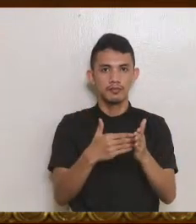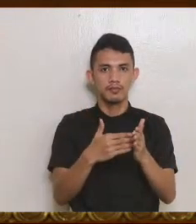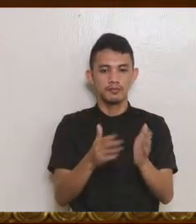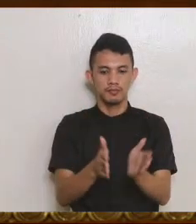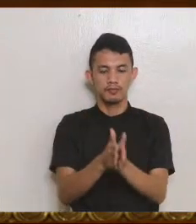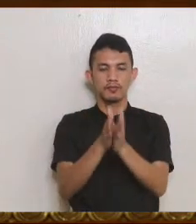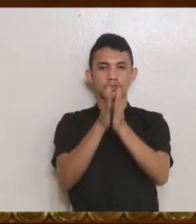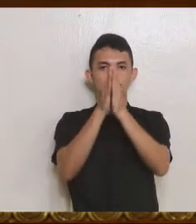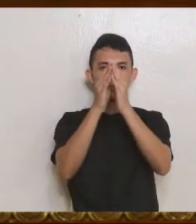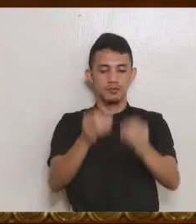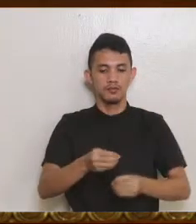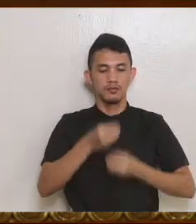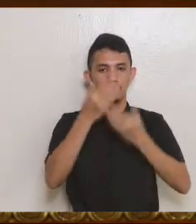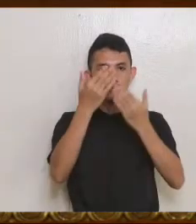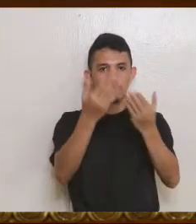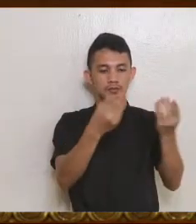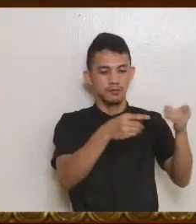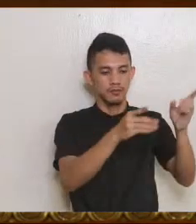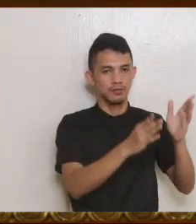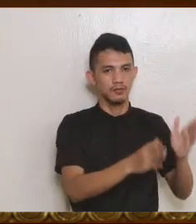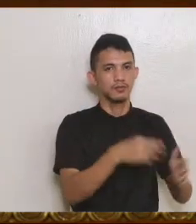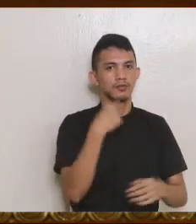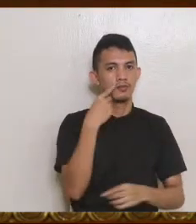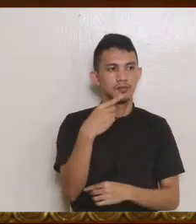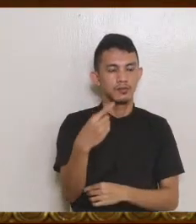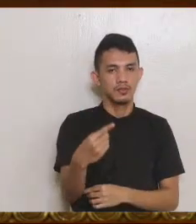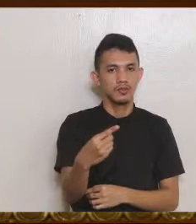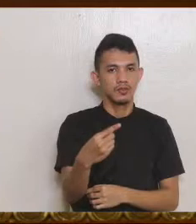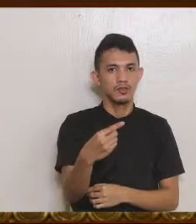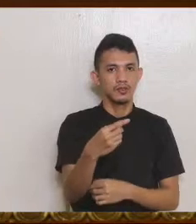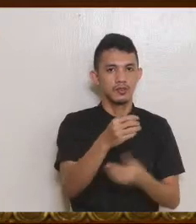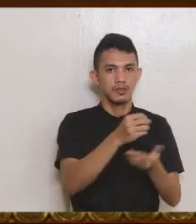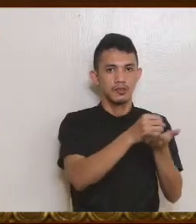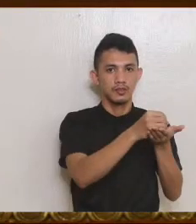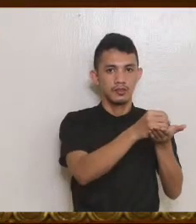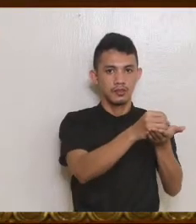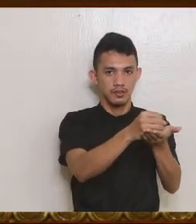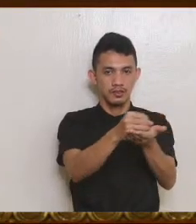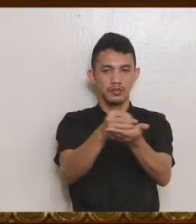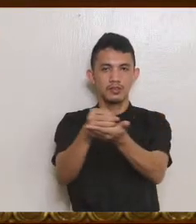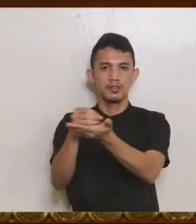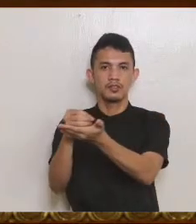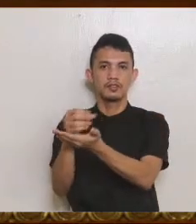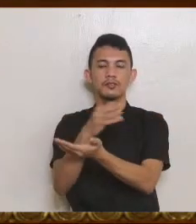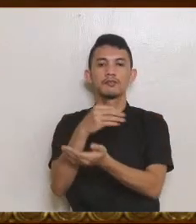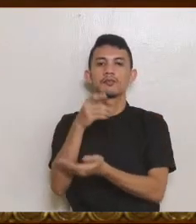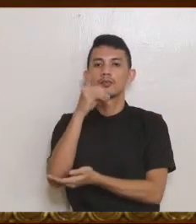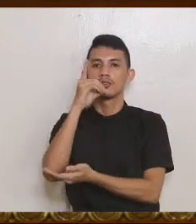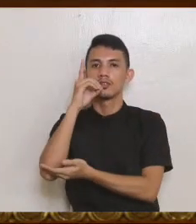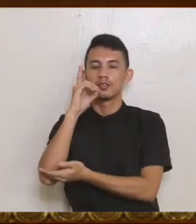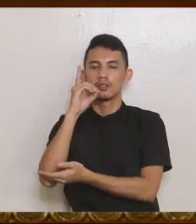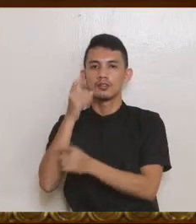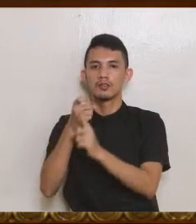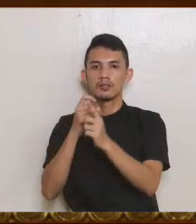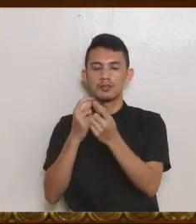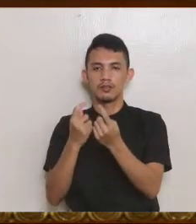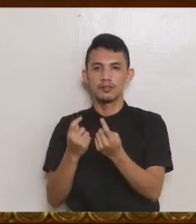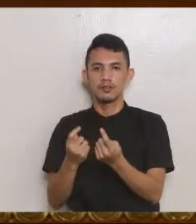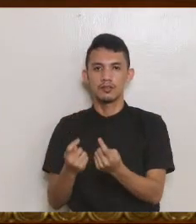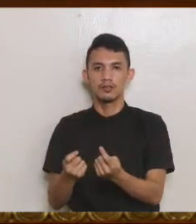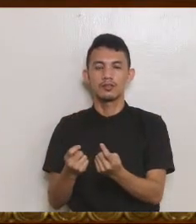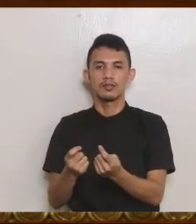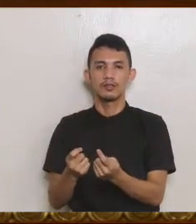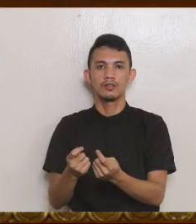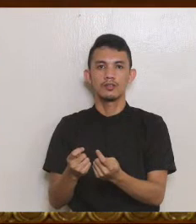midaig, mihatag ni ini ngadto sa iyang mga tinun-an ug mingon. Dawata kini Panginoom kamong tanan gikan ni